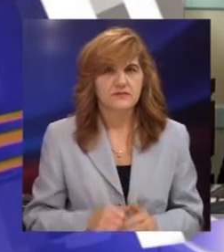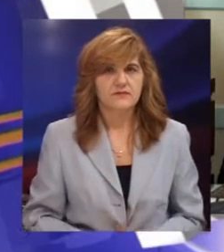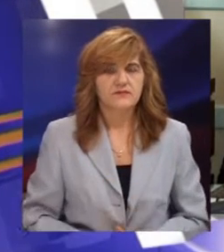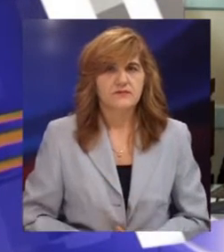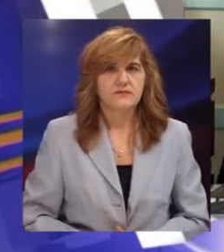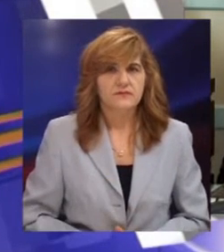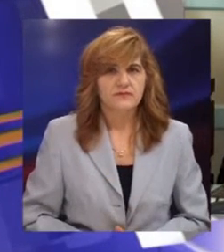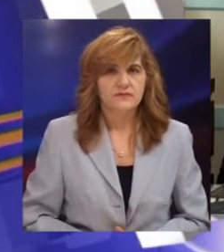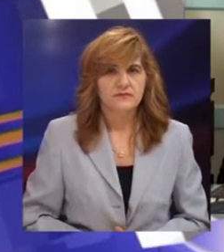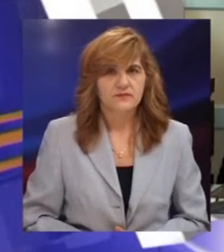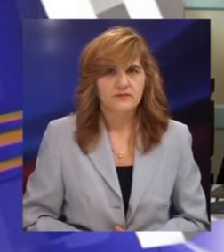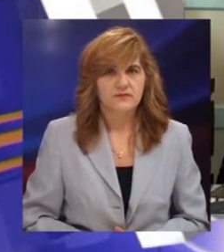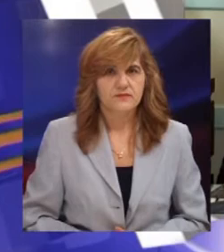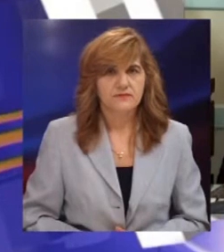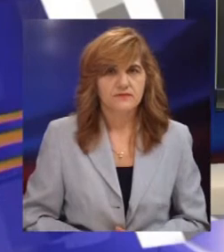manjinskih samouprava.